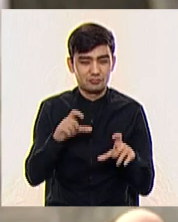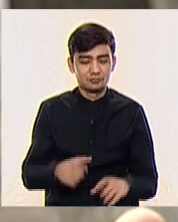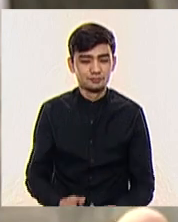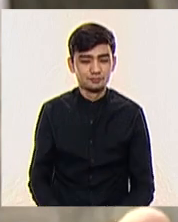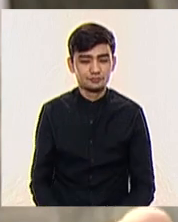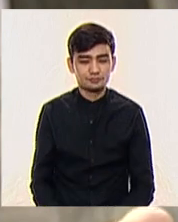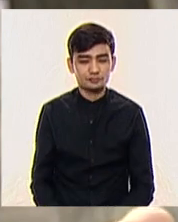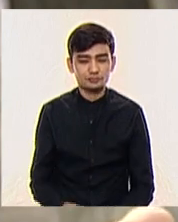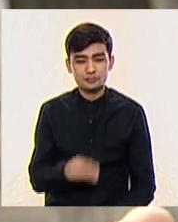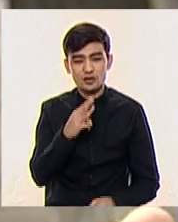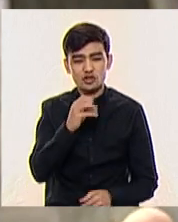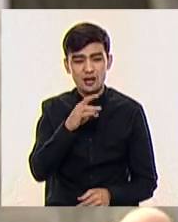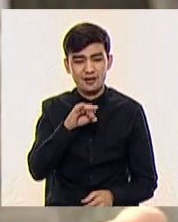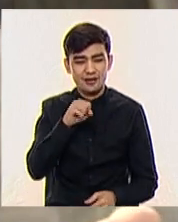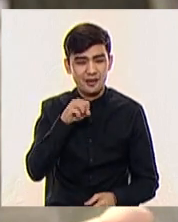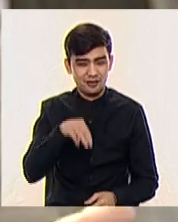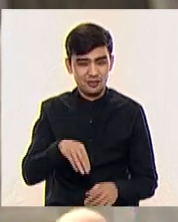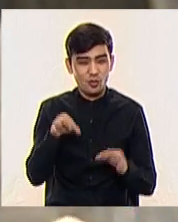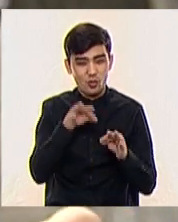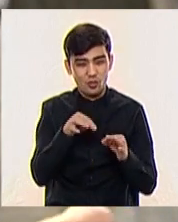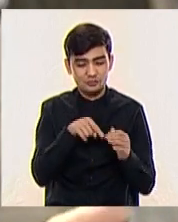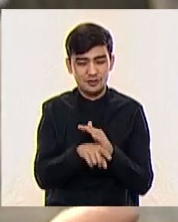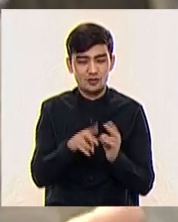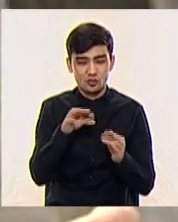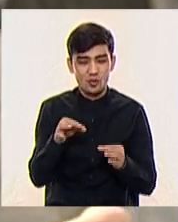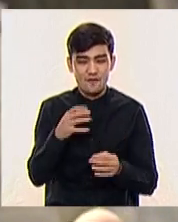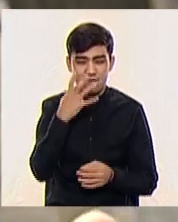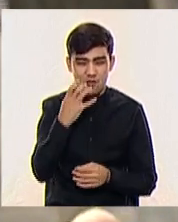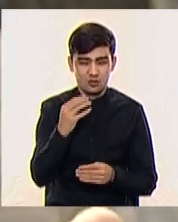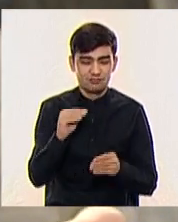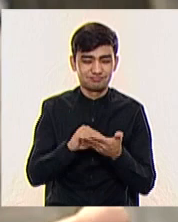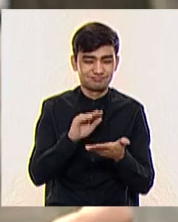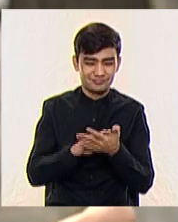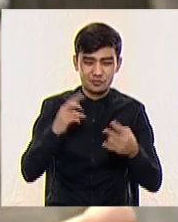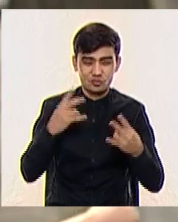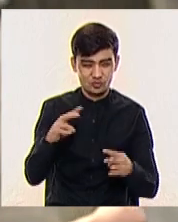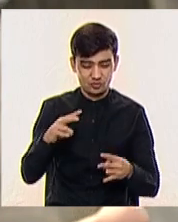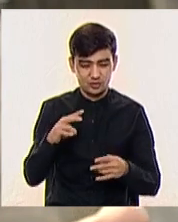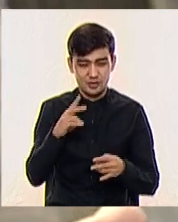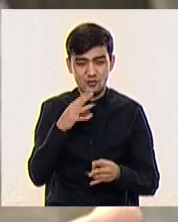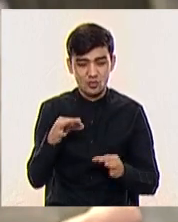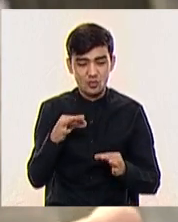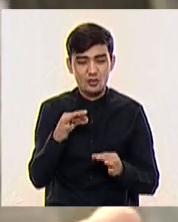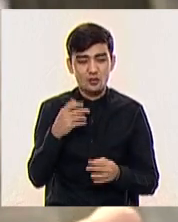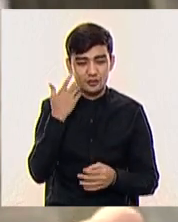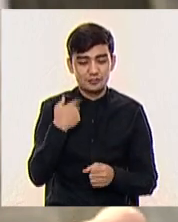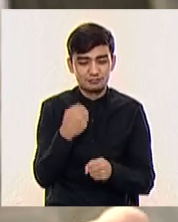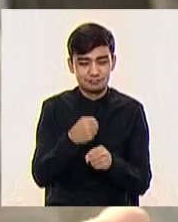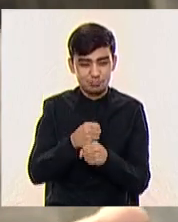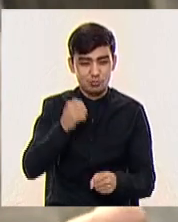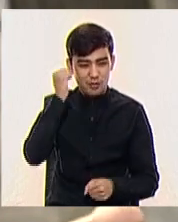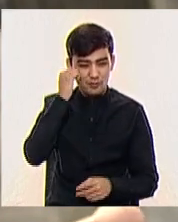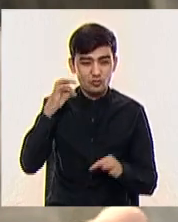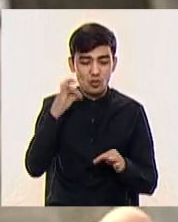По шариату не желательно ставить фото, когда делаем